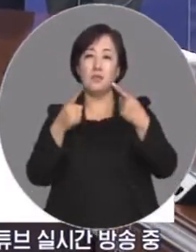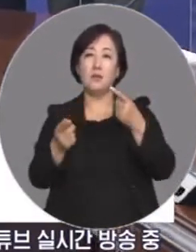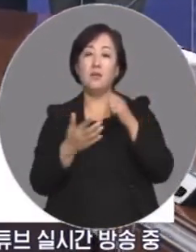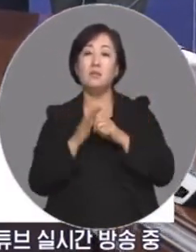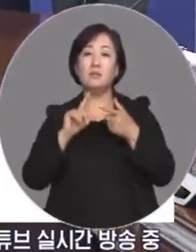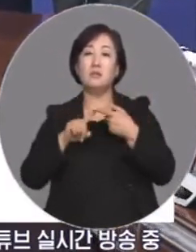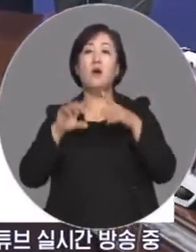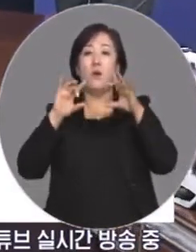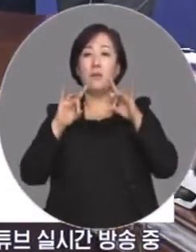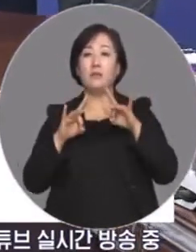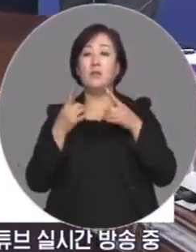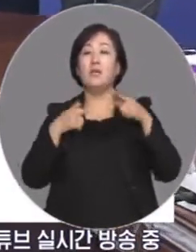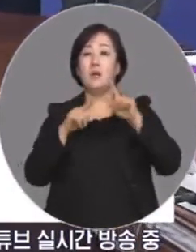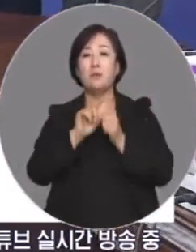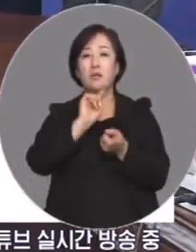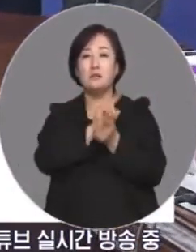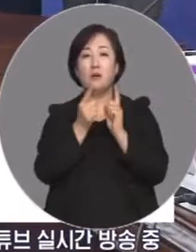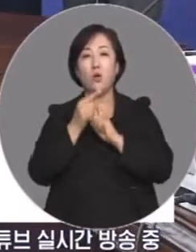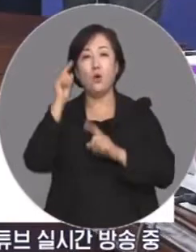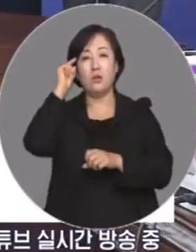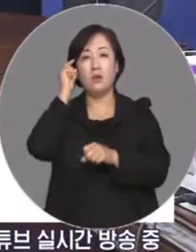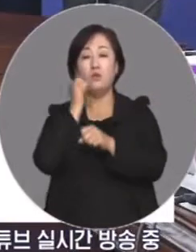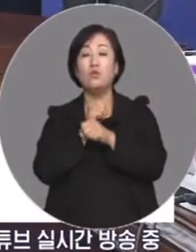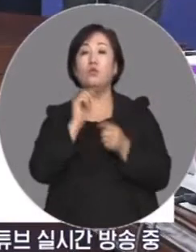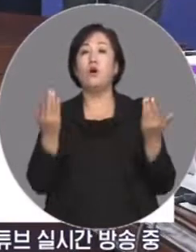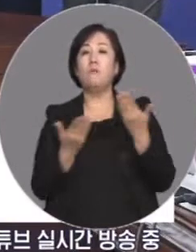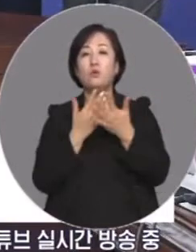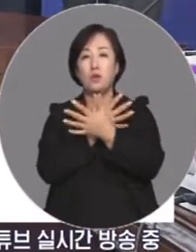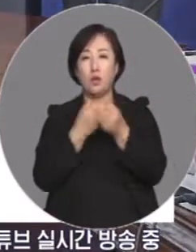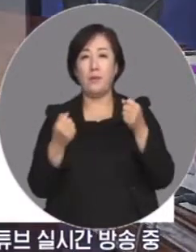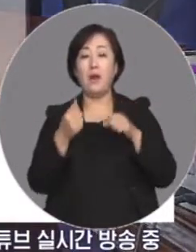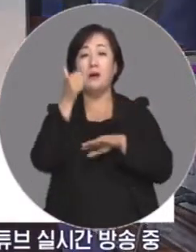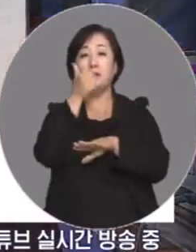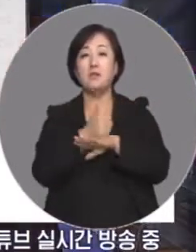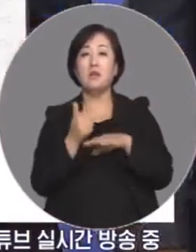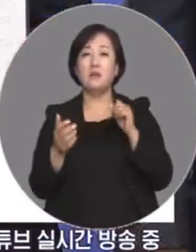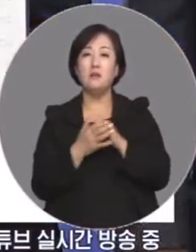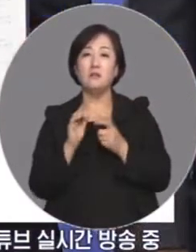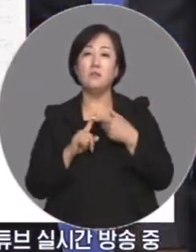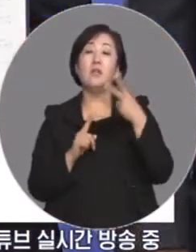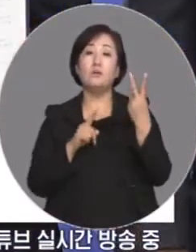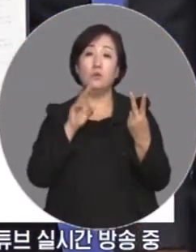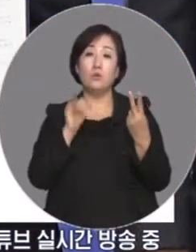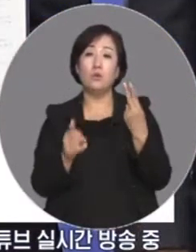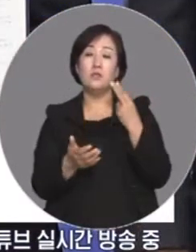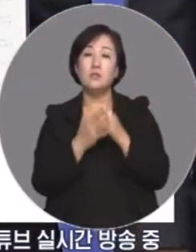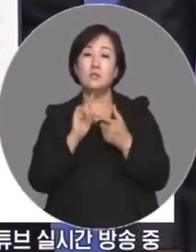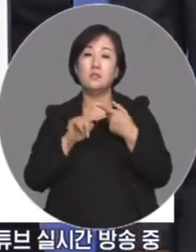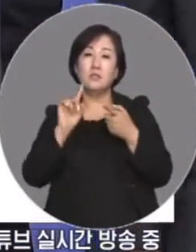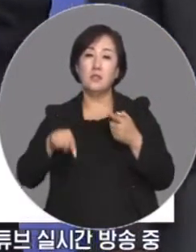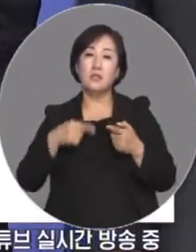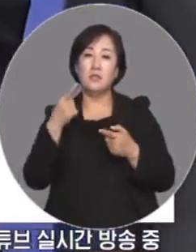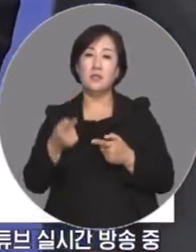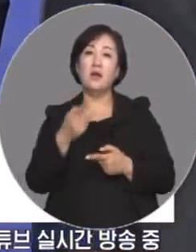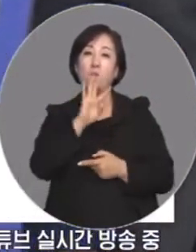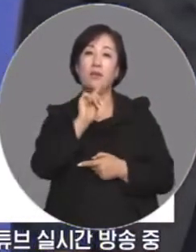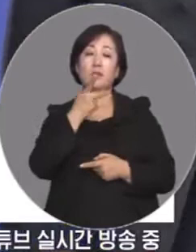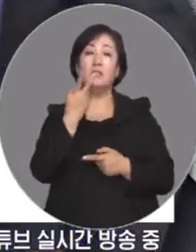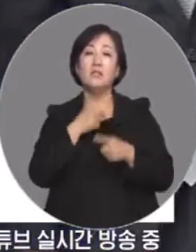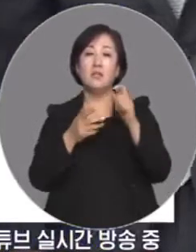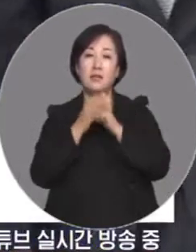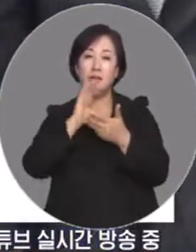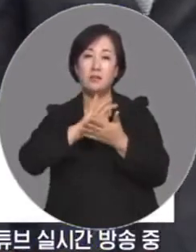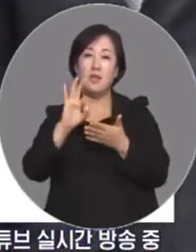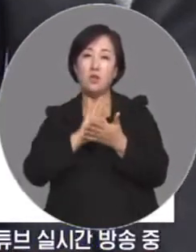공동 연구 센터 설립을 위한 업무협약을 체결했습니다 이에 따라 두 기관은 차세대 배터리 기술 개발을 위한